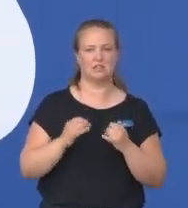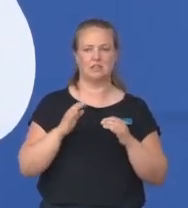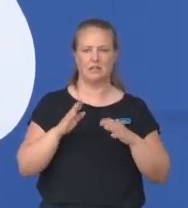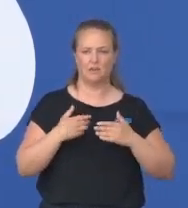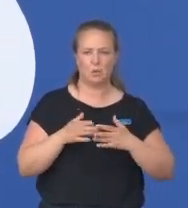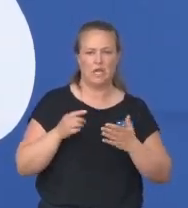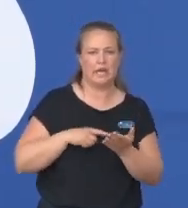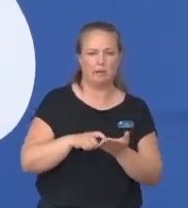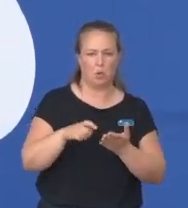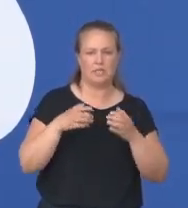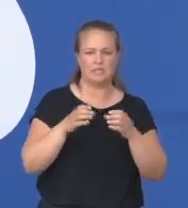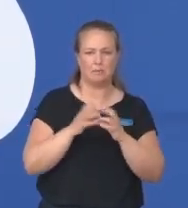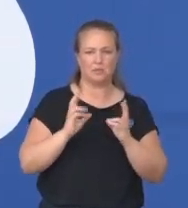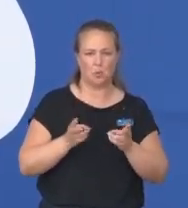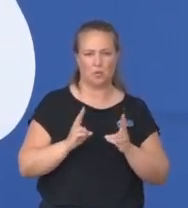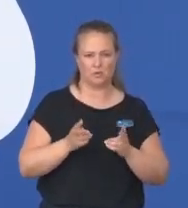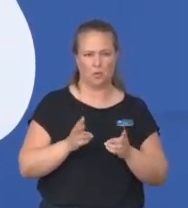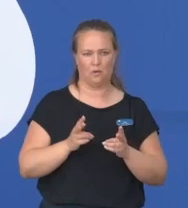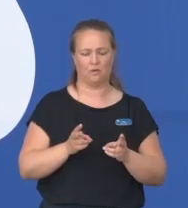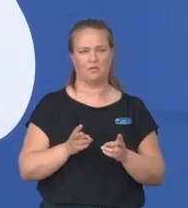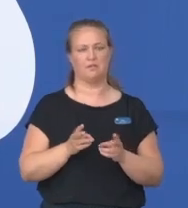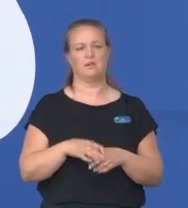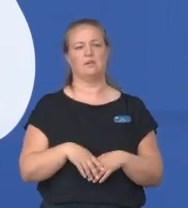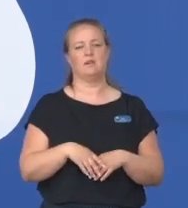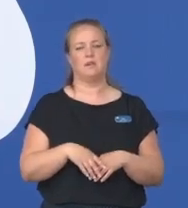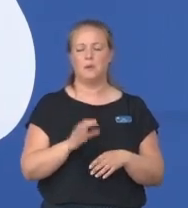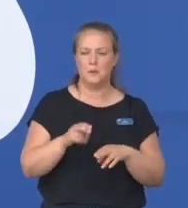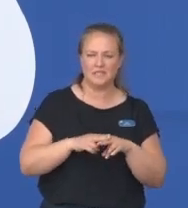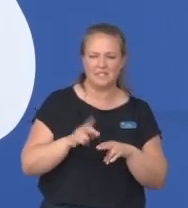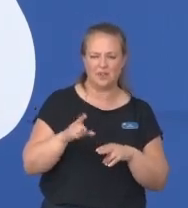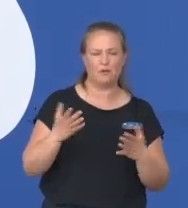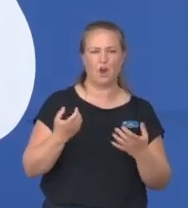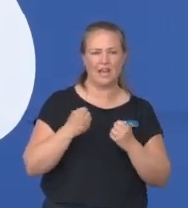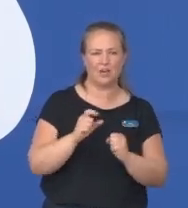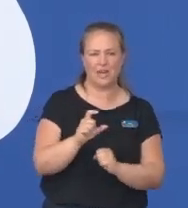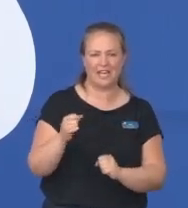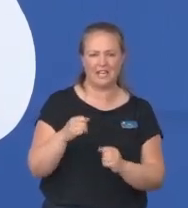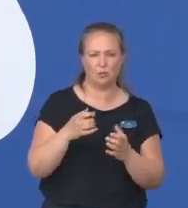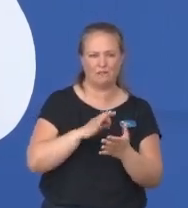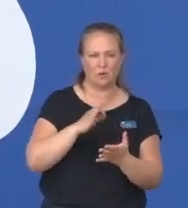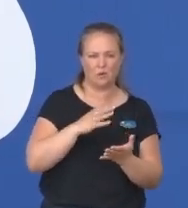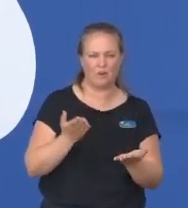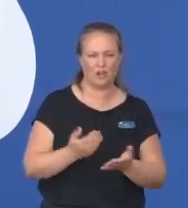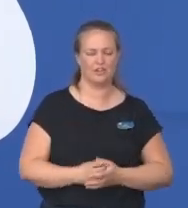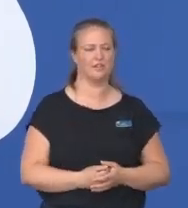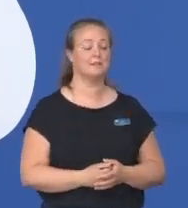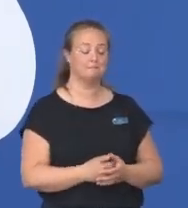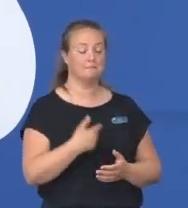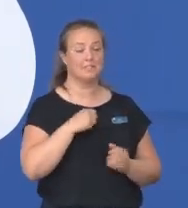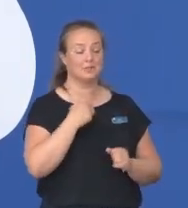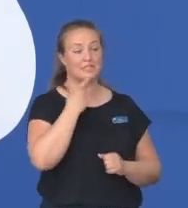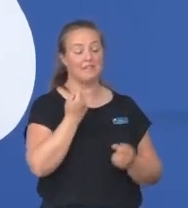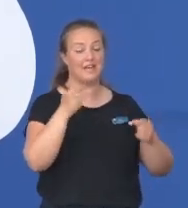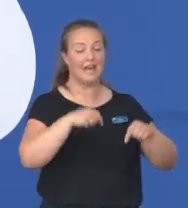tillsammans, inklusive med er också förra året. Hur känns det och vad är det som engagerar er i de här frågorna? Nej, jag skulle säga att vi är